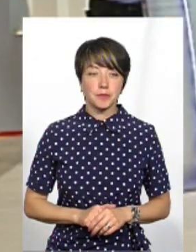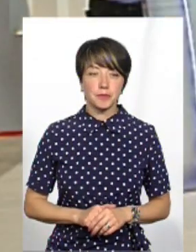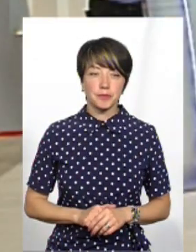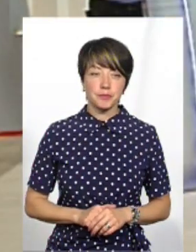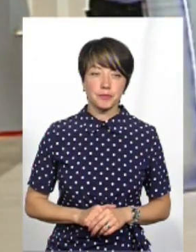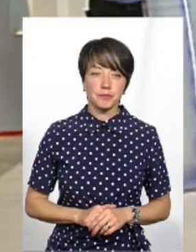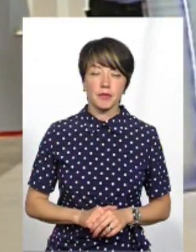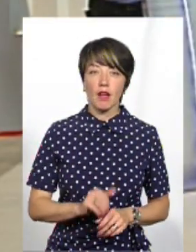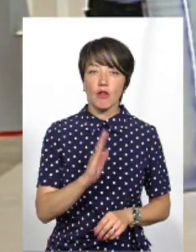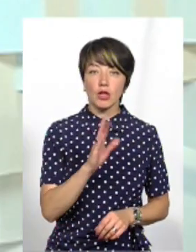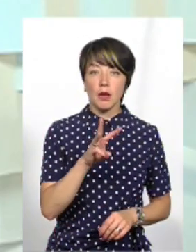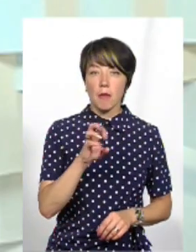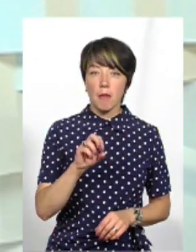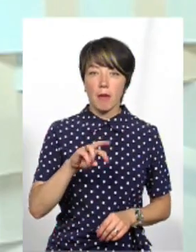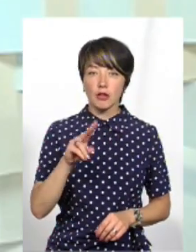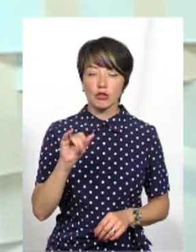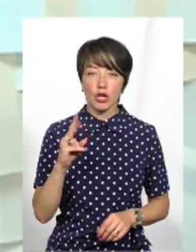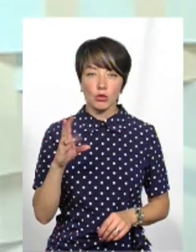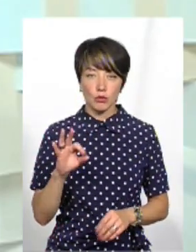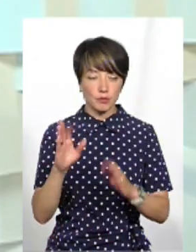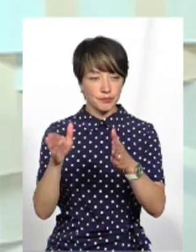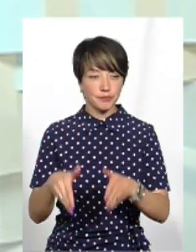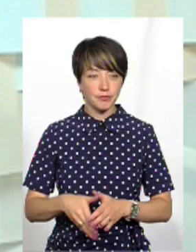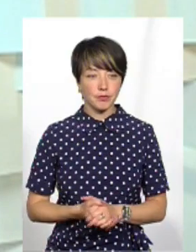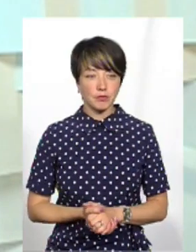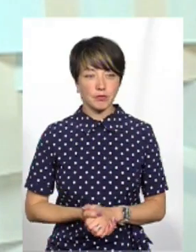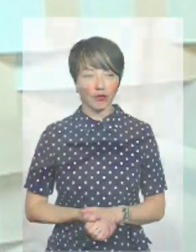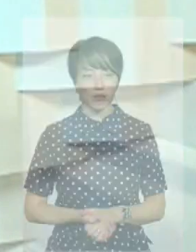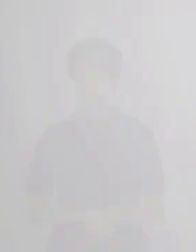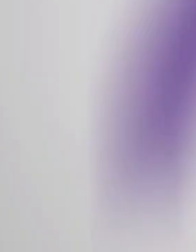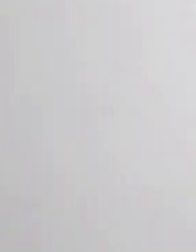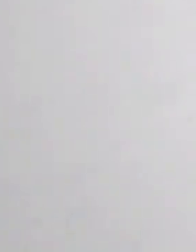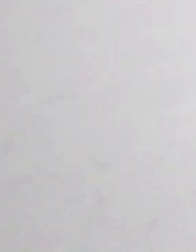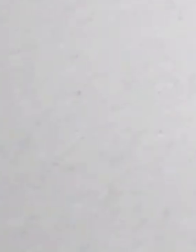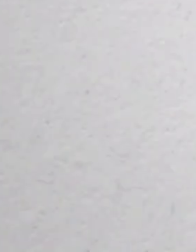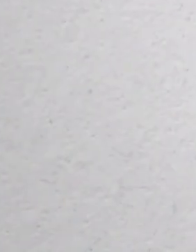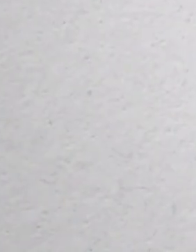І Володимир Мельниченко наступний. Коротко про нього.